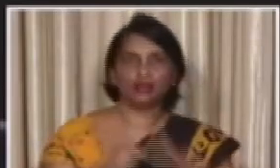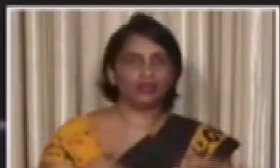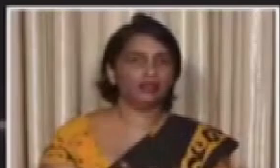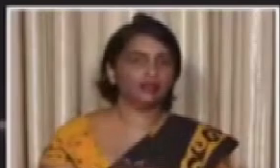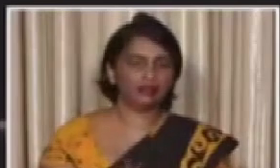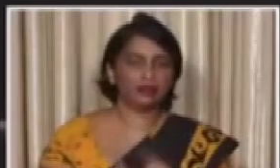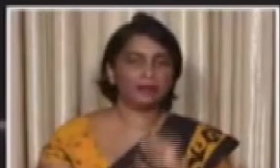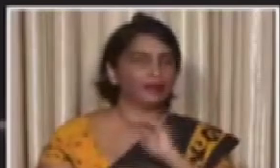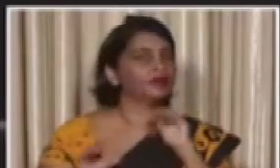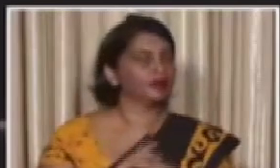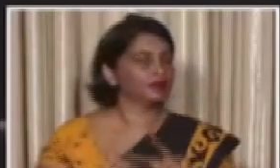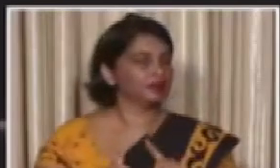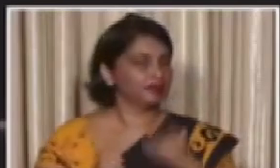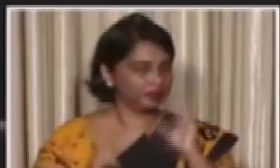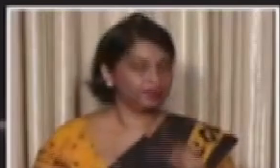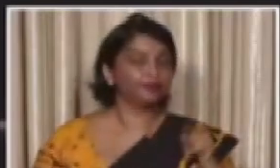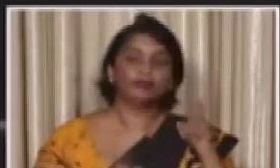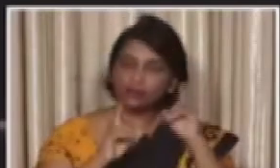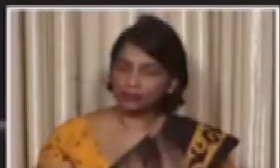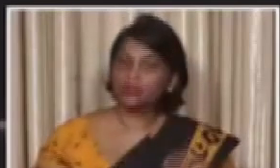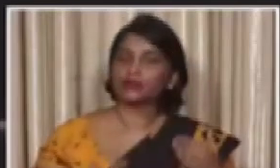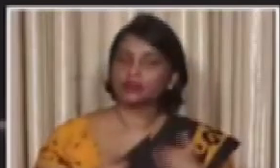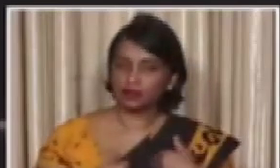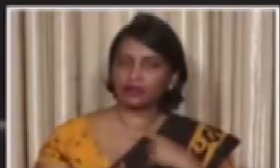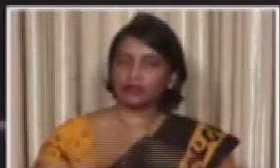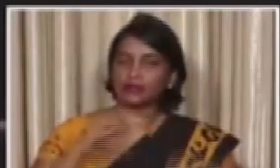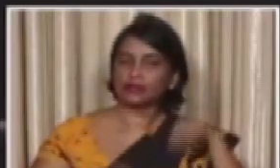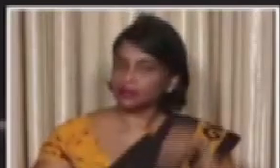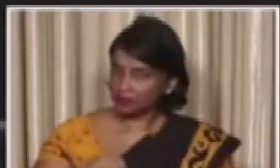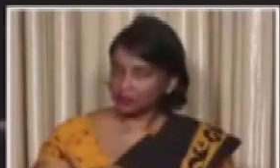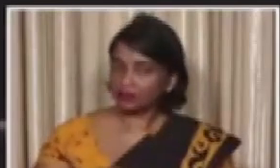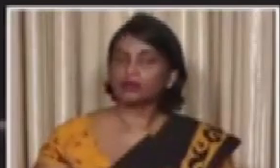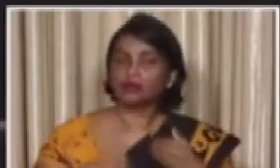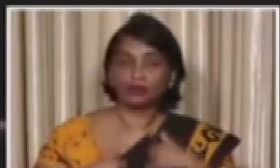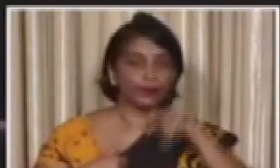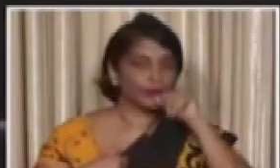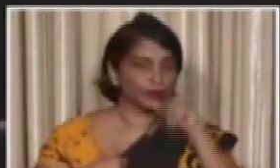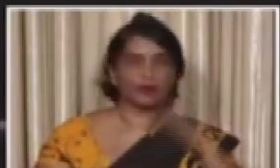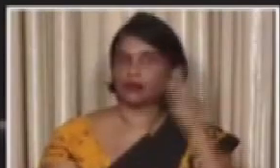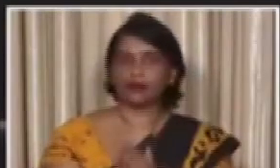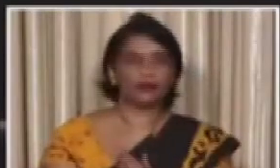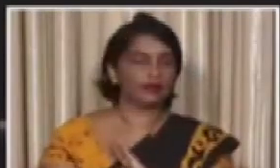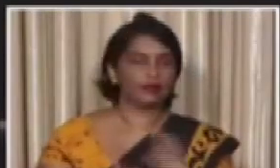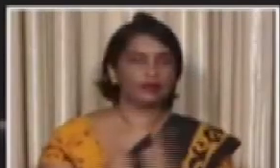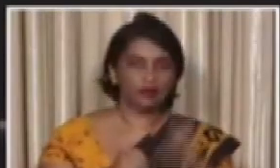පාර්ලිමේන්තු ජීවිතයේදී ලබා තිබෙනවා. එම නිසා මාගේ දේශපාලන ගමන මා කිසිසේත් නතර කරන්නේ